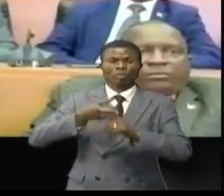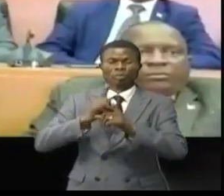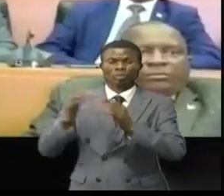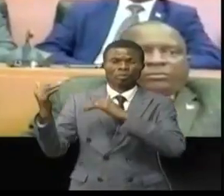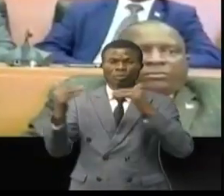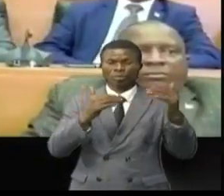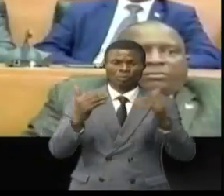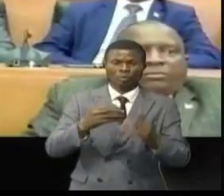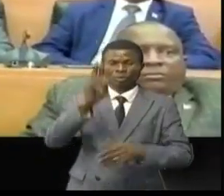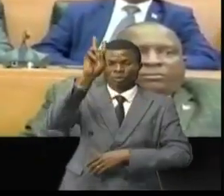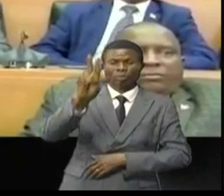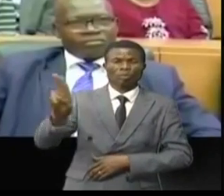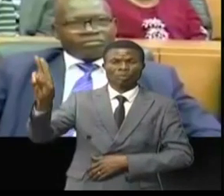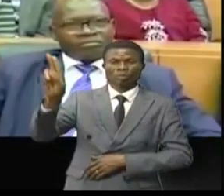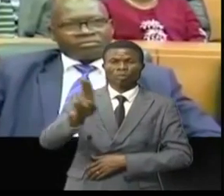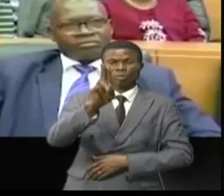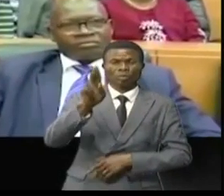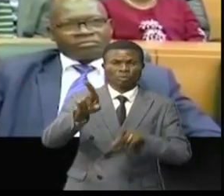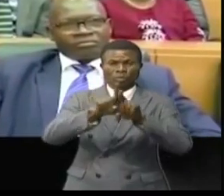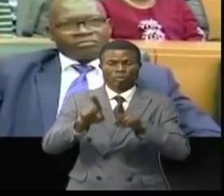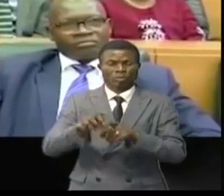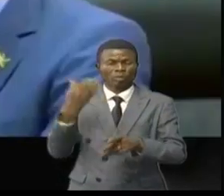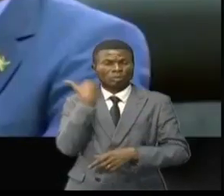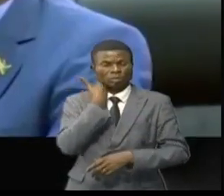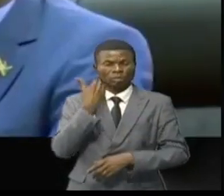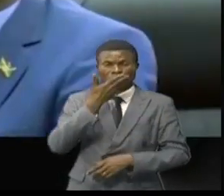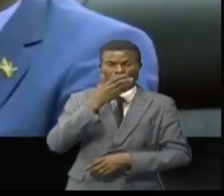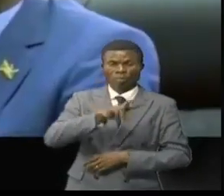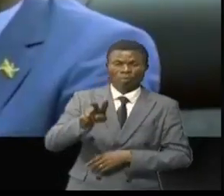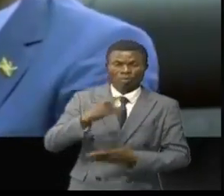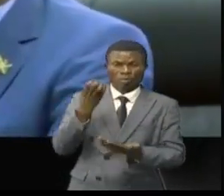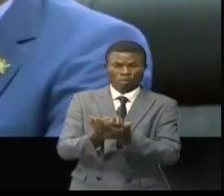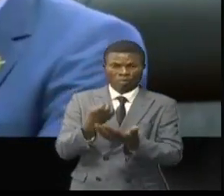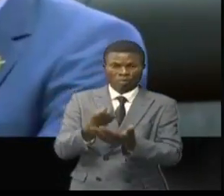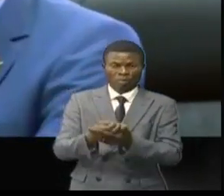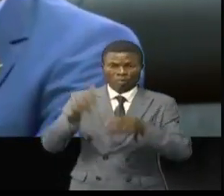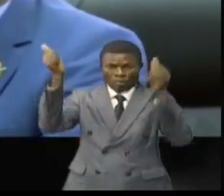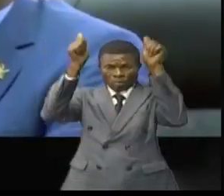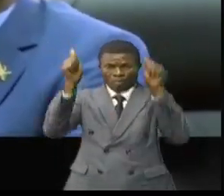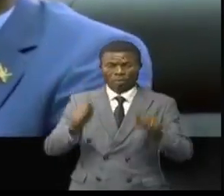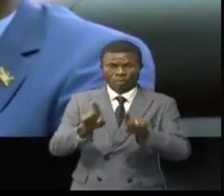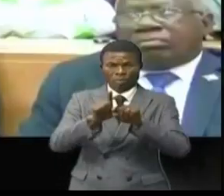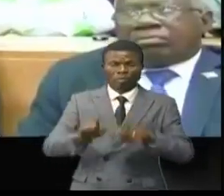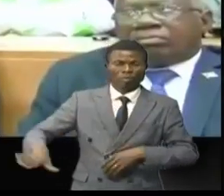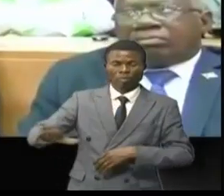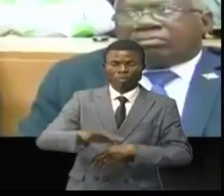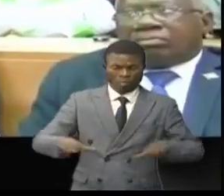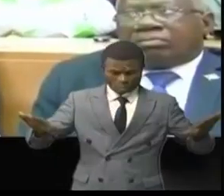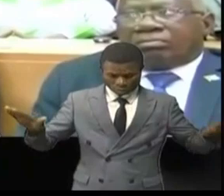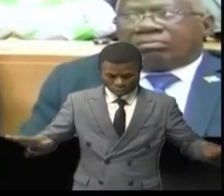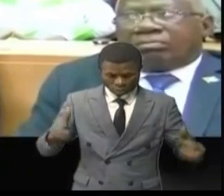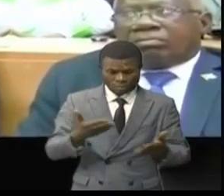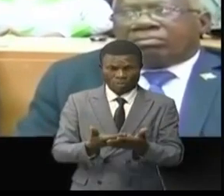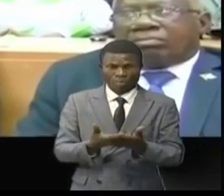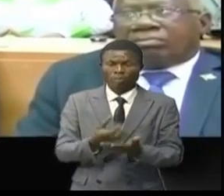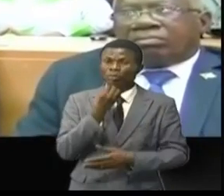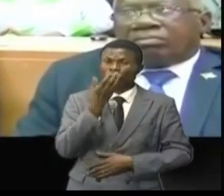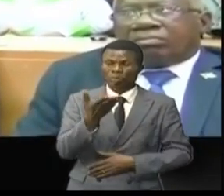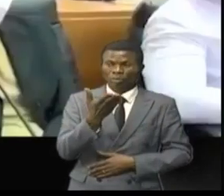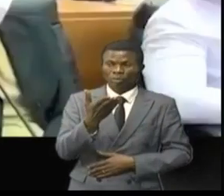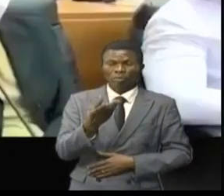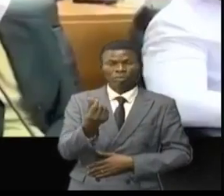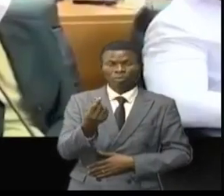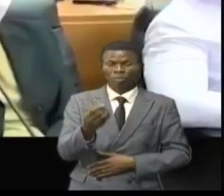guerre russo-ukrainienne et la Covid-19 sur les économies de l'Afrique et les pays arabes. Si on n'a pas une